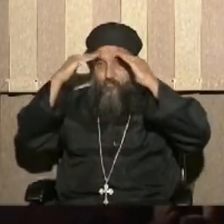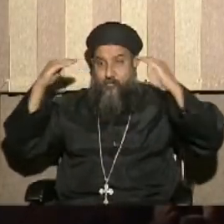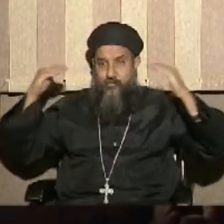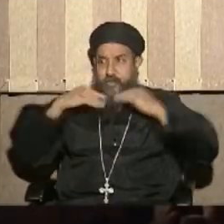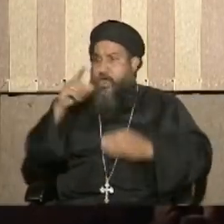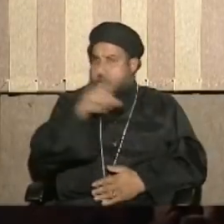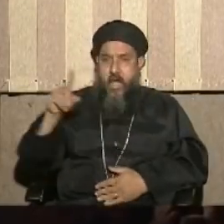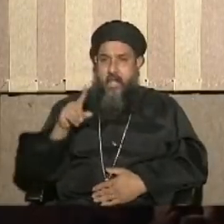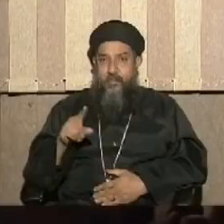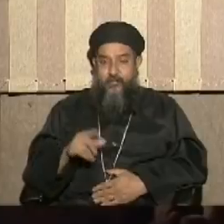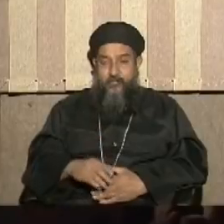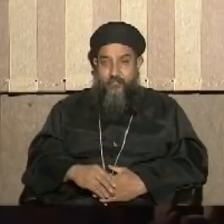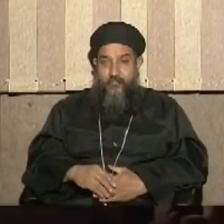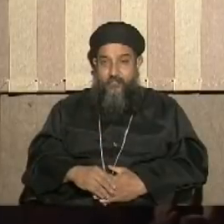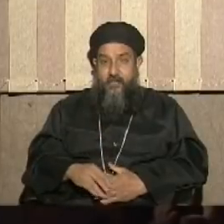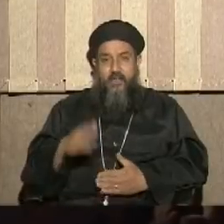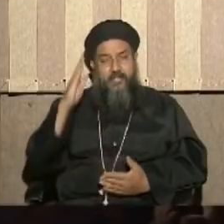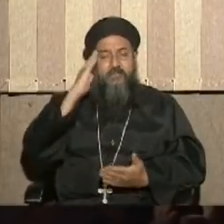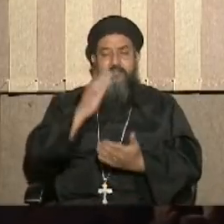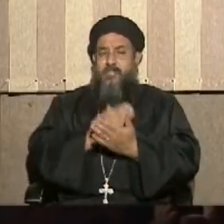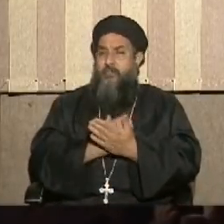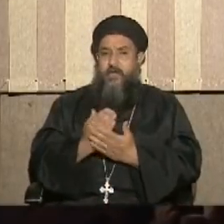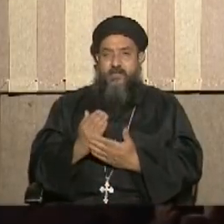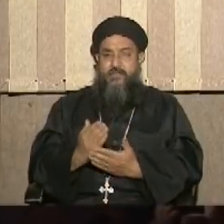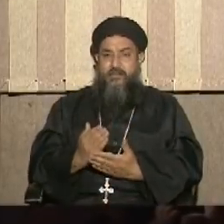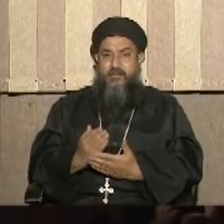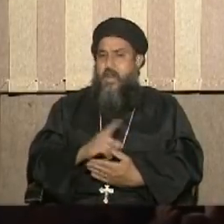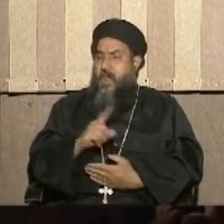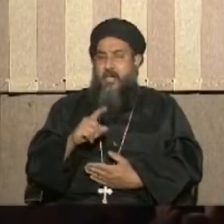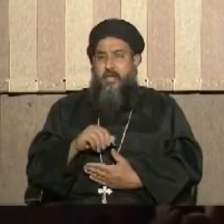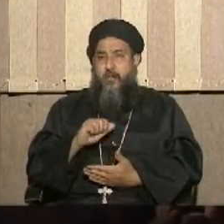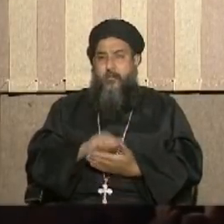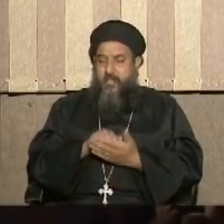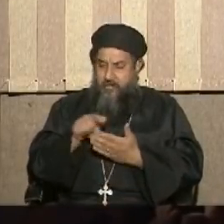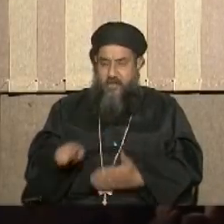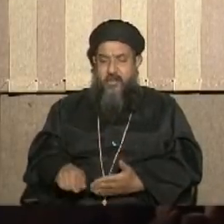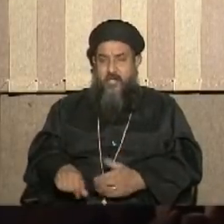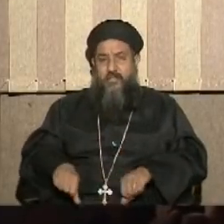انزعجت قلت له لا سامحني يا ابي